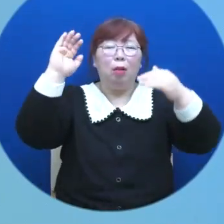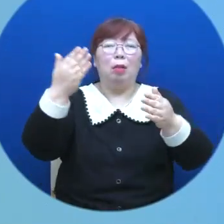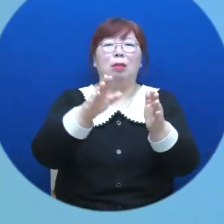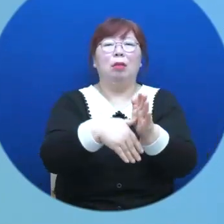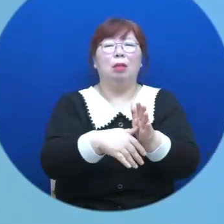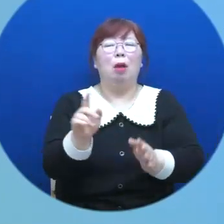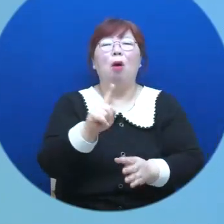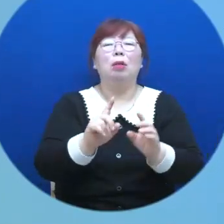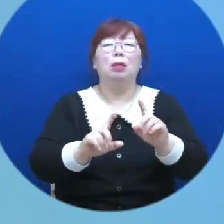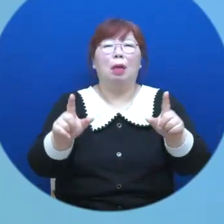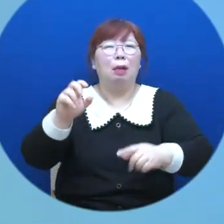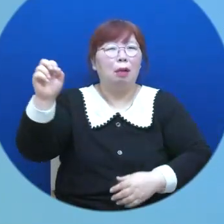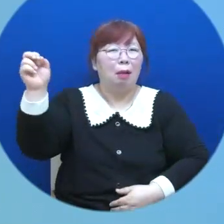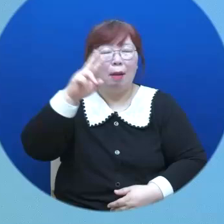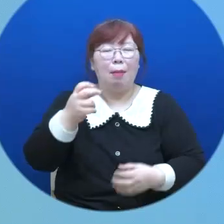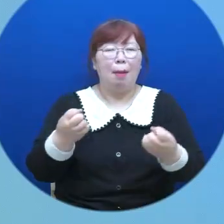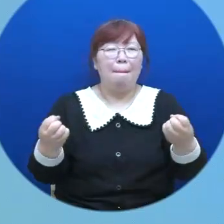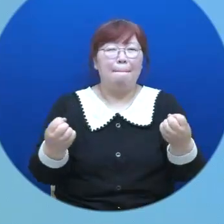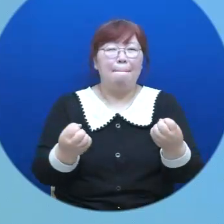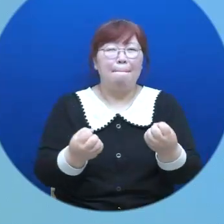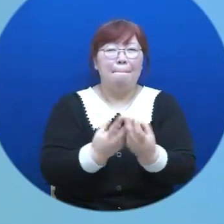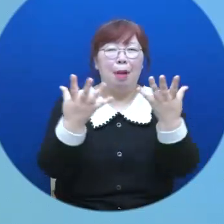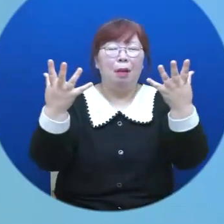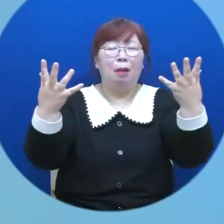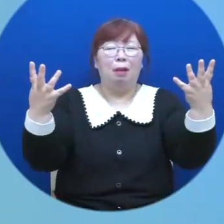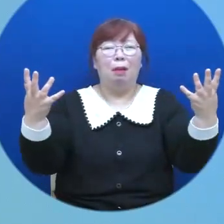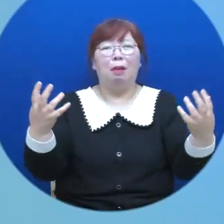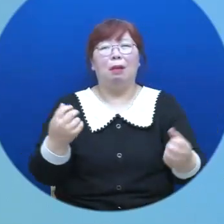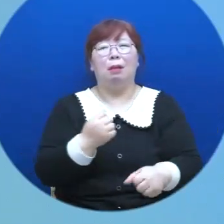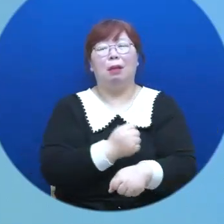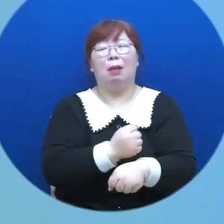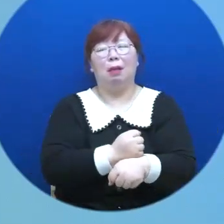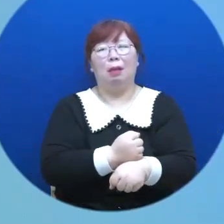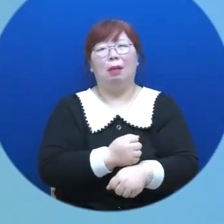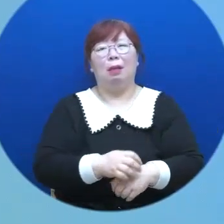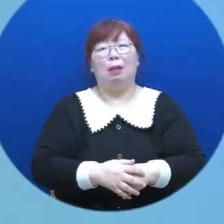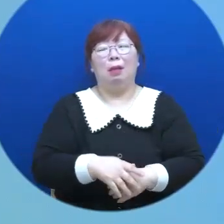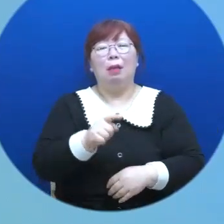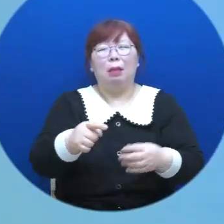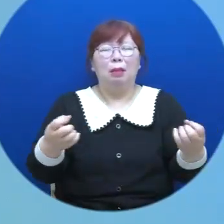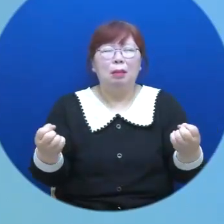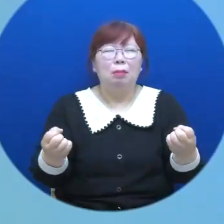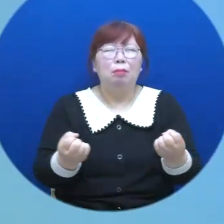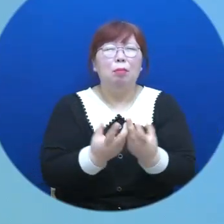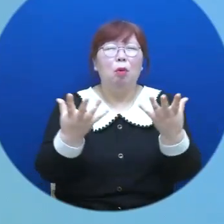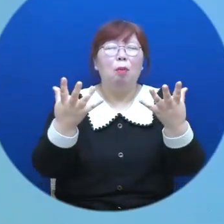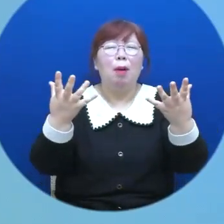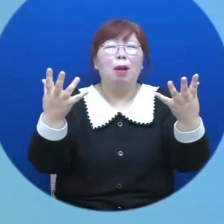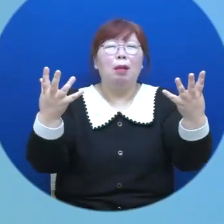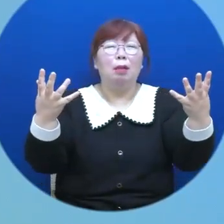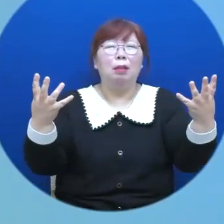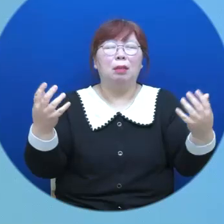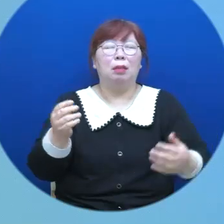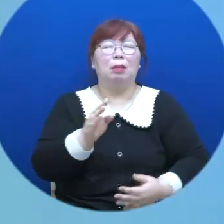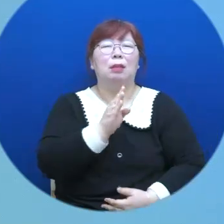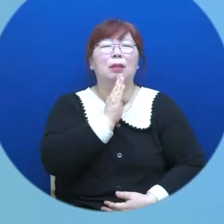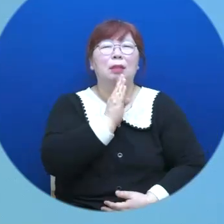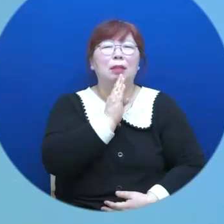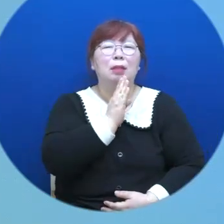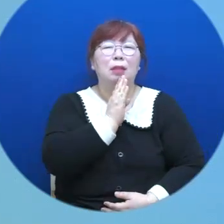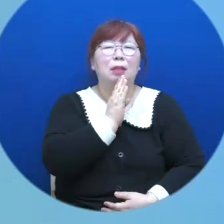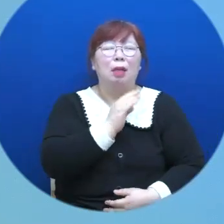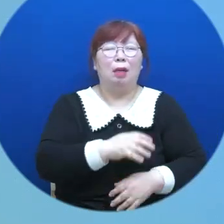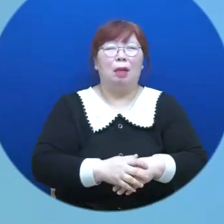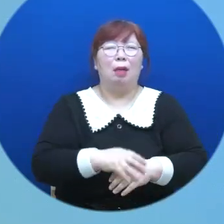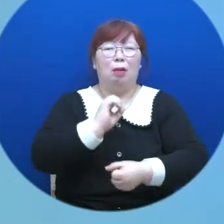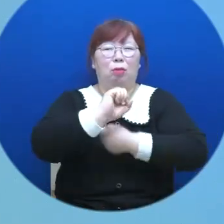날 발화가 되어지면 폭발하는데 그 폭발은 짐승으로 만든다,